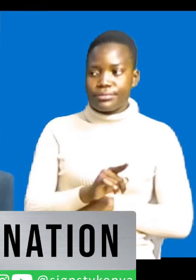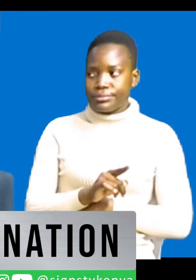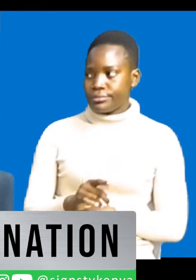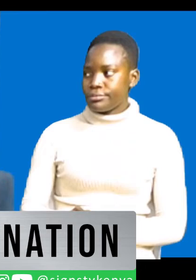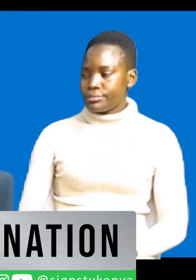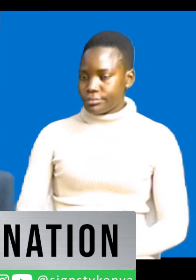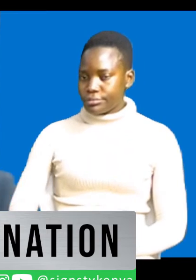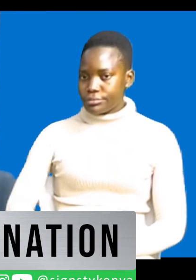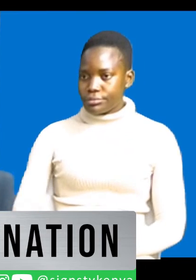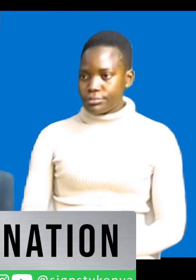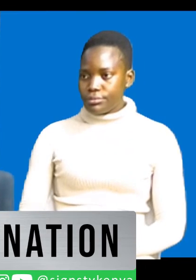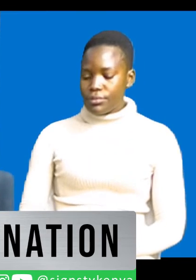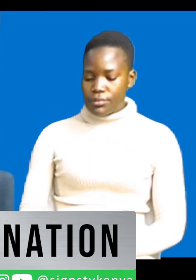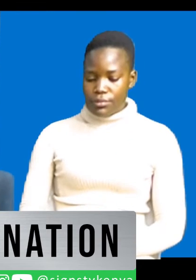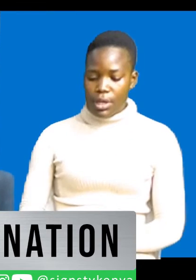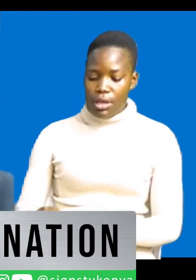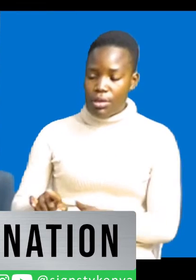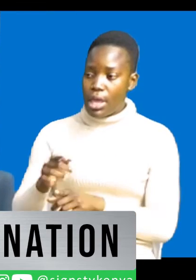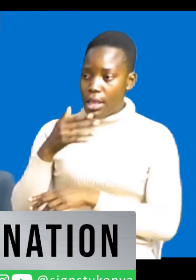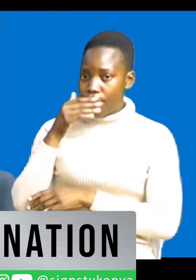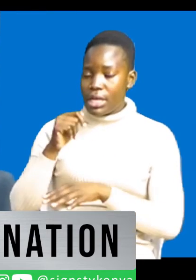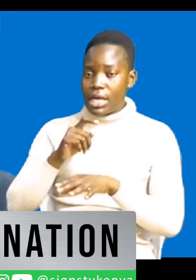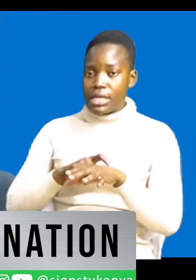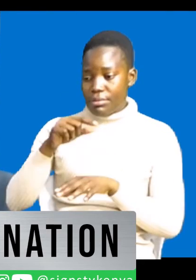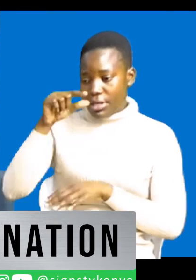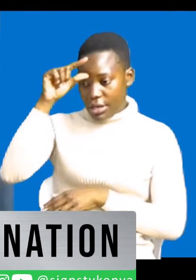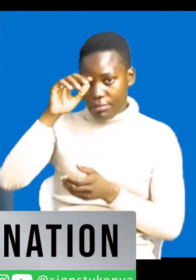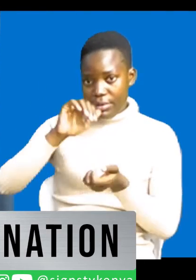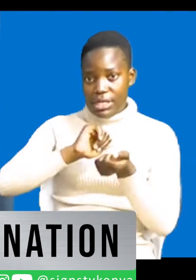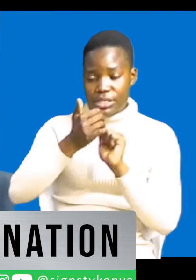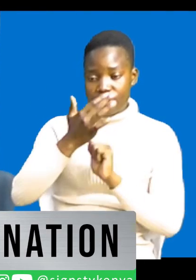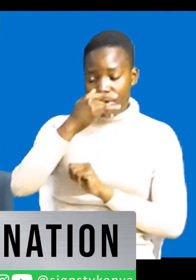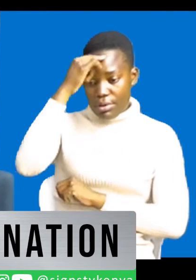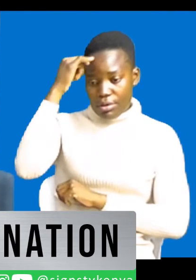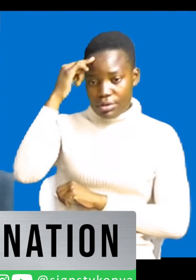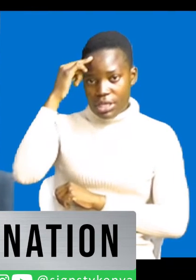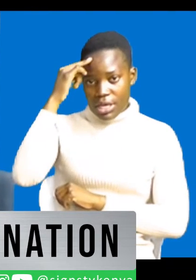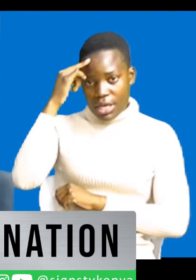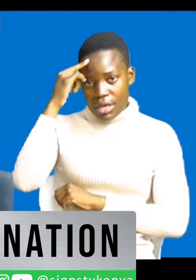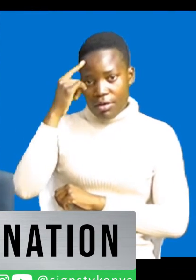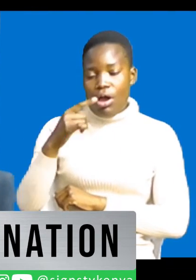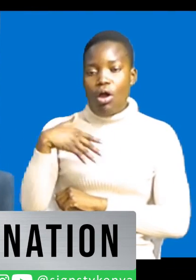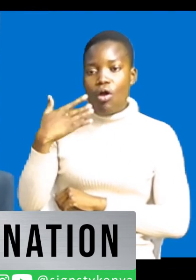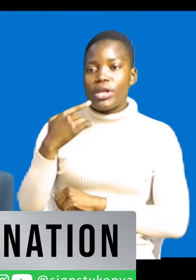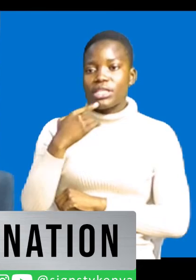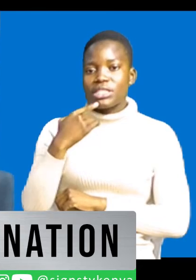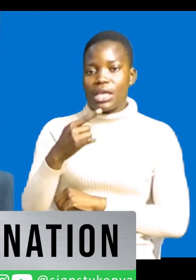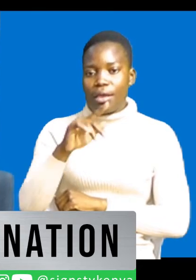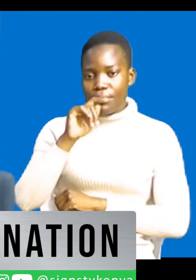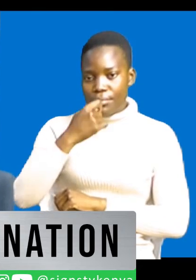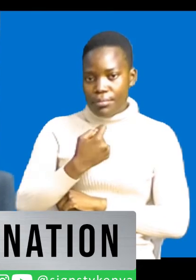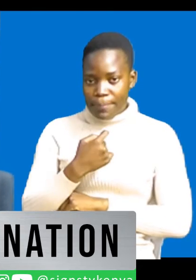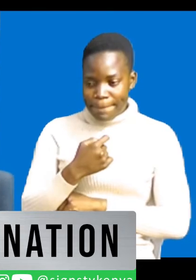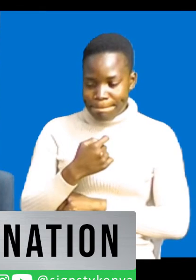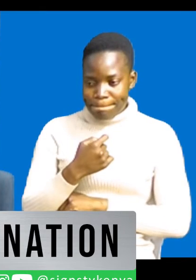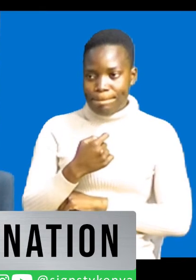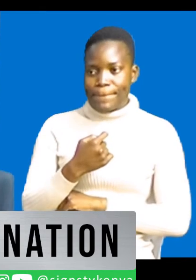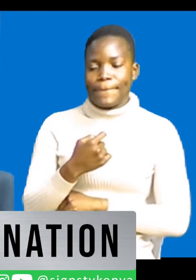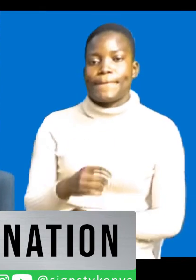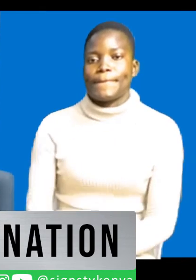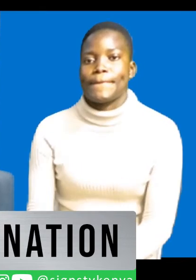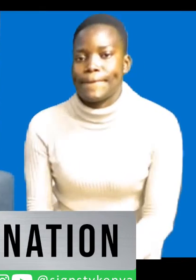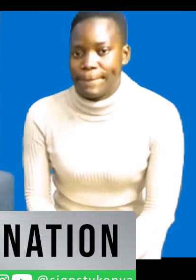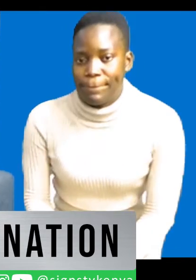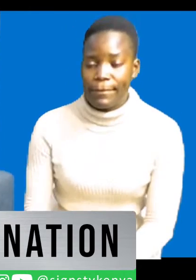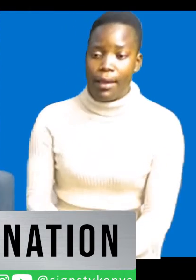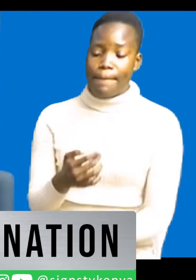it's almost like it's better when the governments change, because hao wanakuja wanatoa siri hao wanatoa siri. Mimi naona kama tutakuwa tukigeuza hivi. But walikuwa